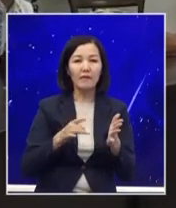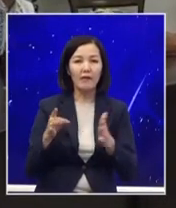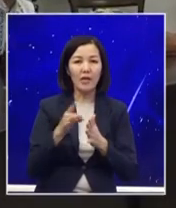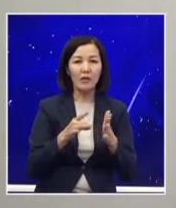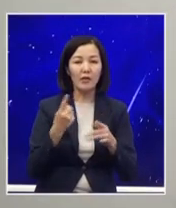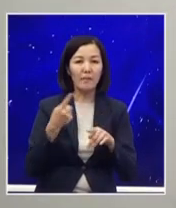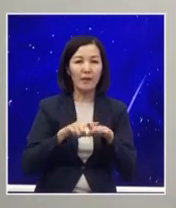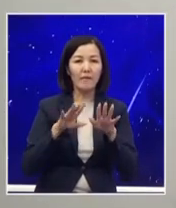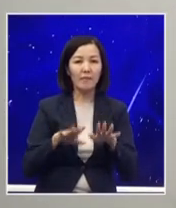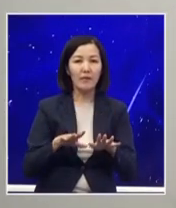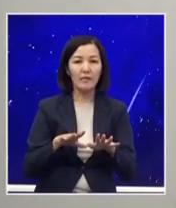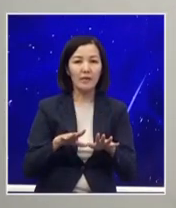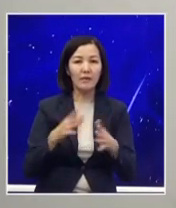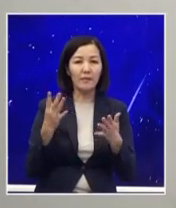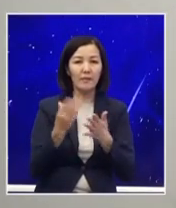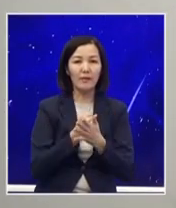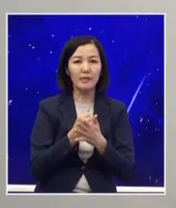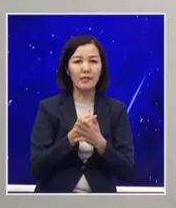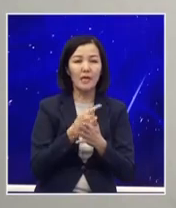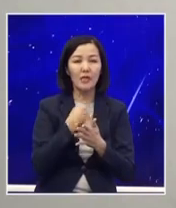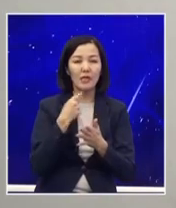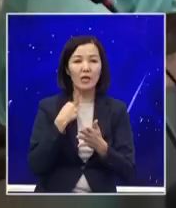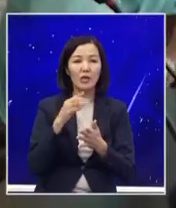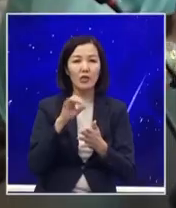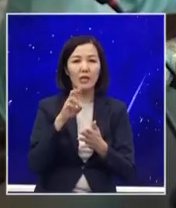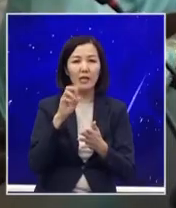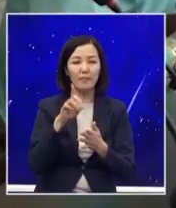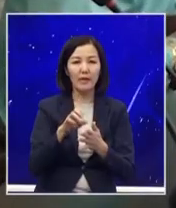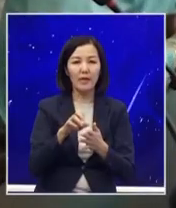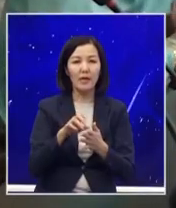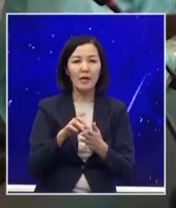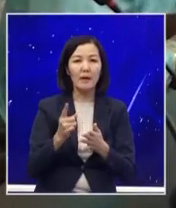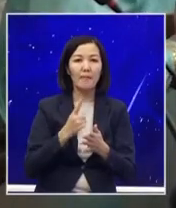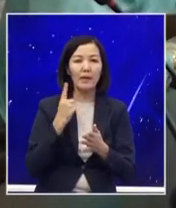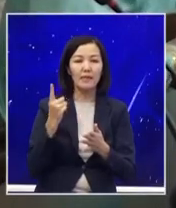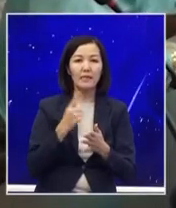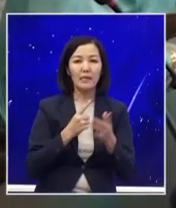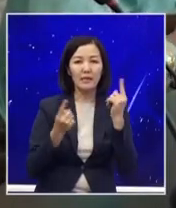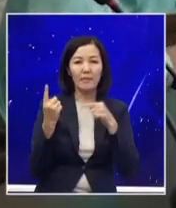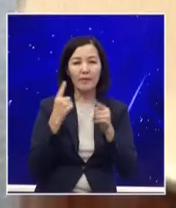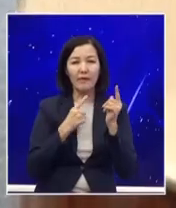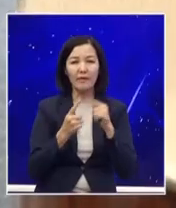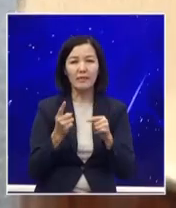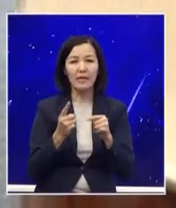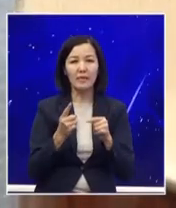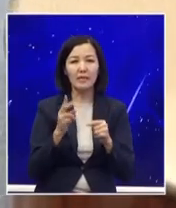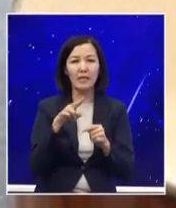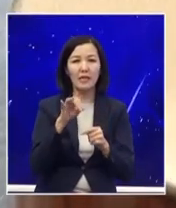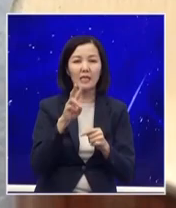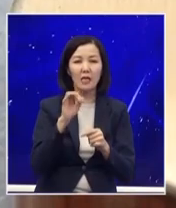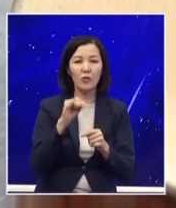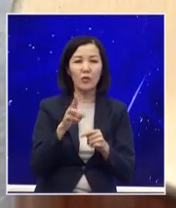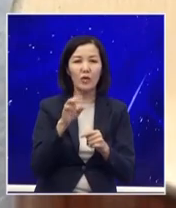района. Первого места удостоился певец-песенник из Талдыкургана Жанатбек Айдарали. Мастеру импровизации Акыту Достанула